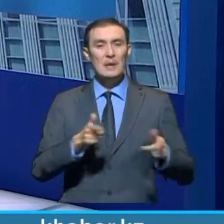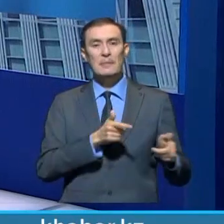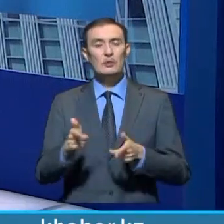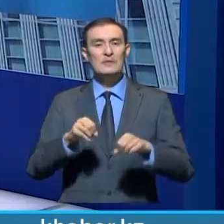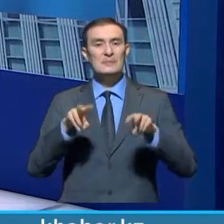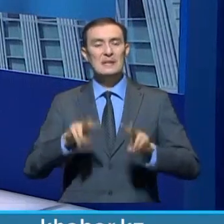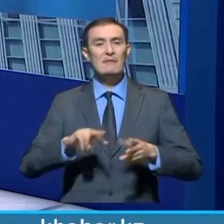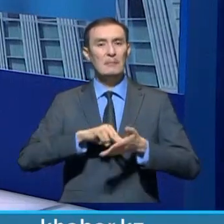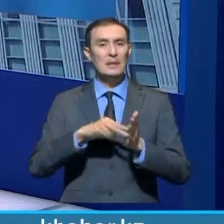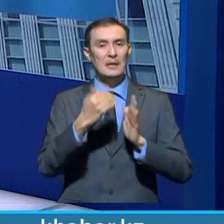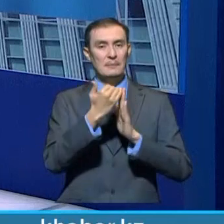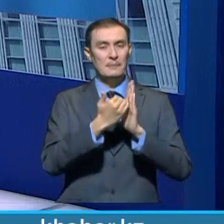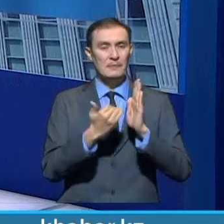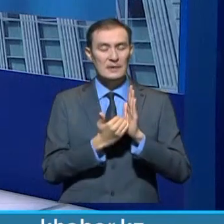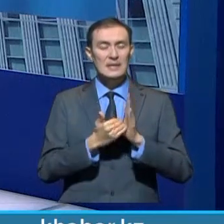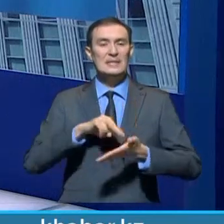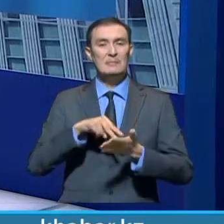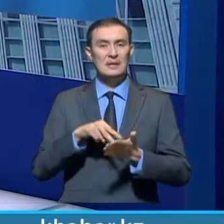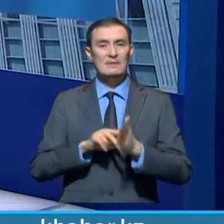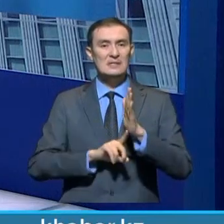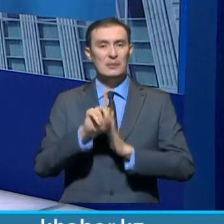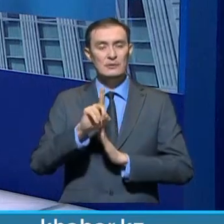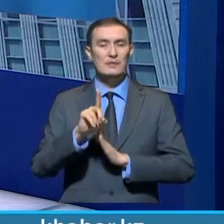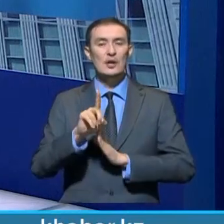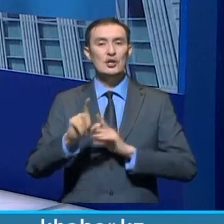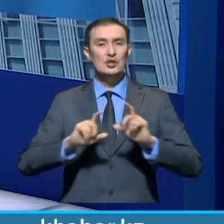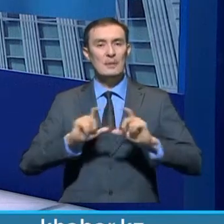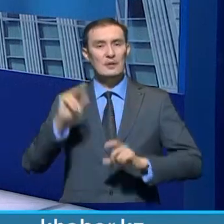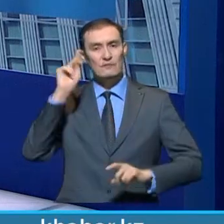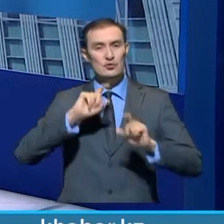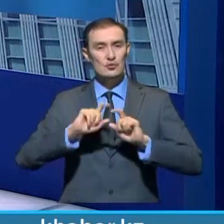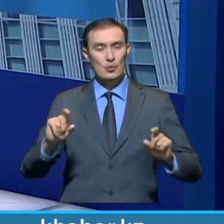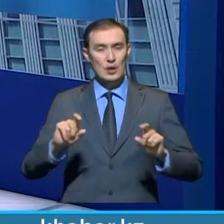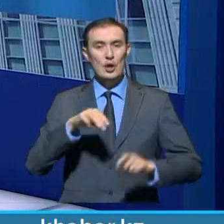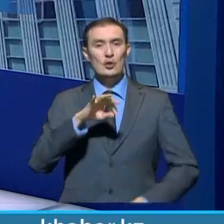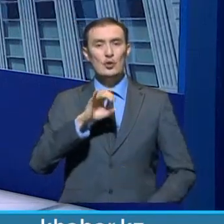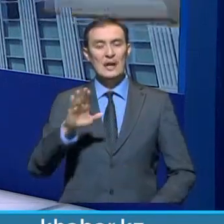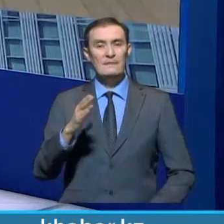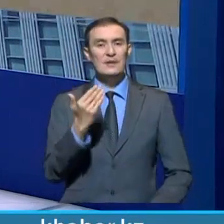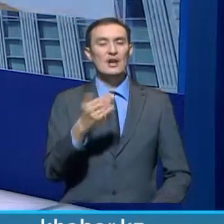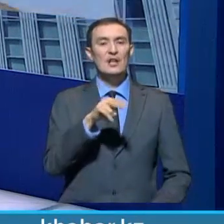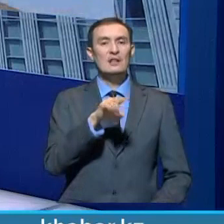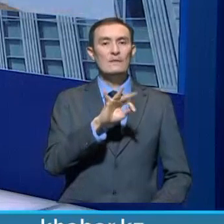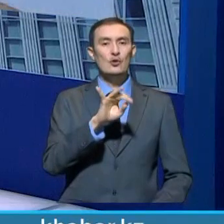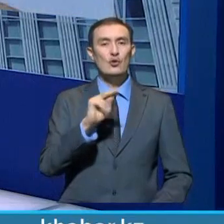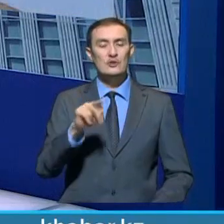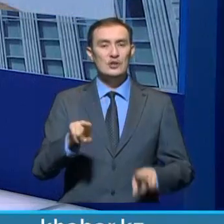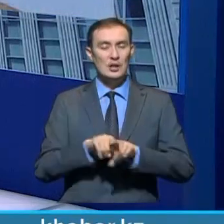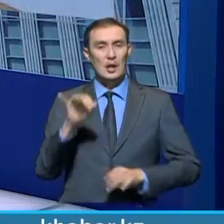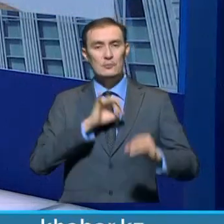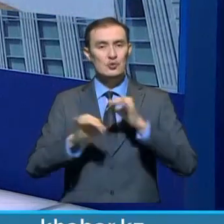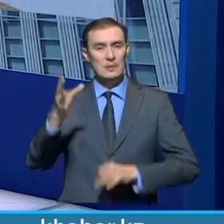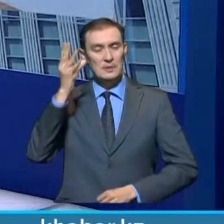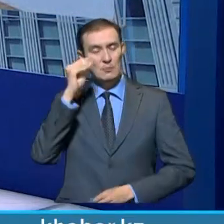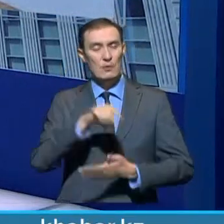специальной дорожной карты и запланированном запуске проекта шахматы в школе косым-ж мартокаев и Аркадий дворкович также обменялись